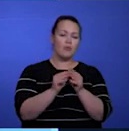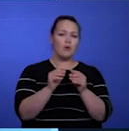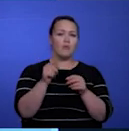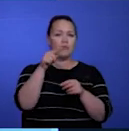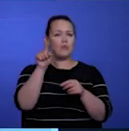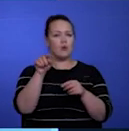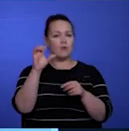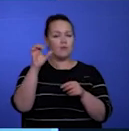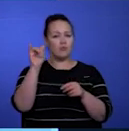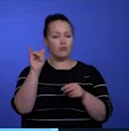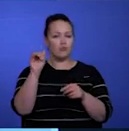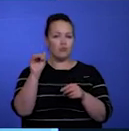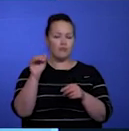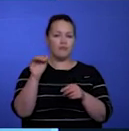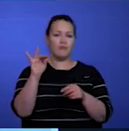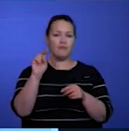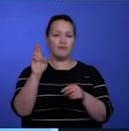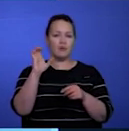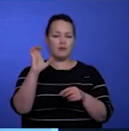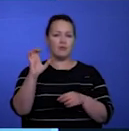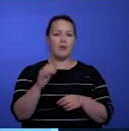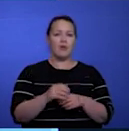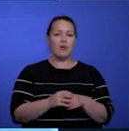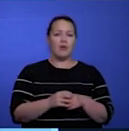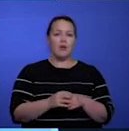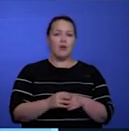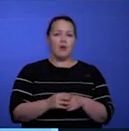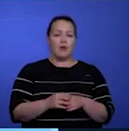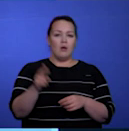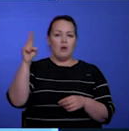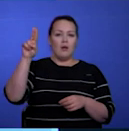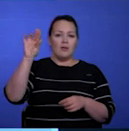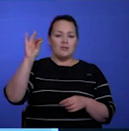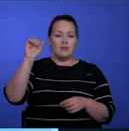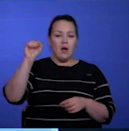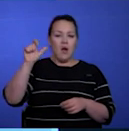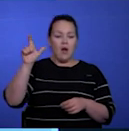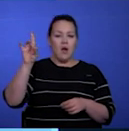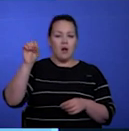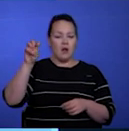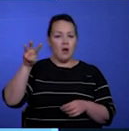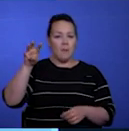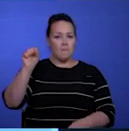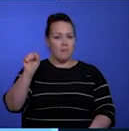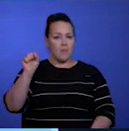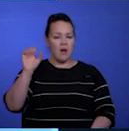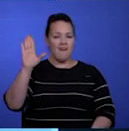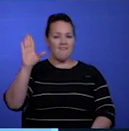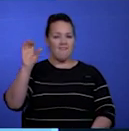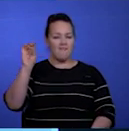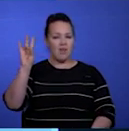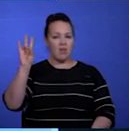сделать это с помощью диаграммы венна на чертите пожалуйста две окружности с